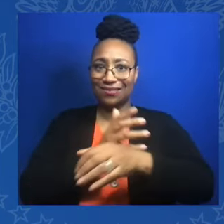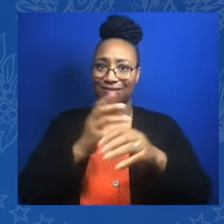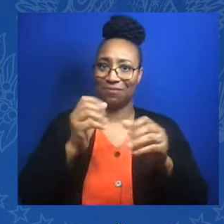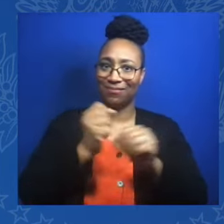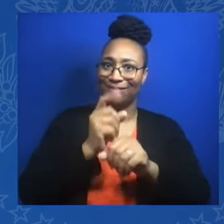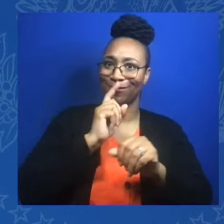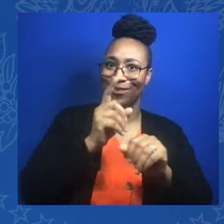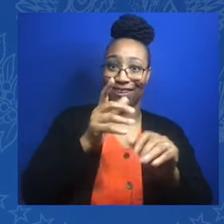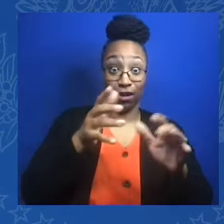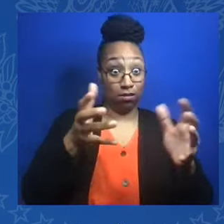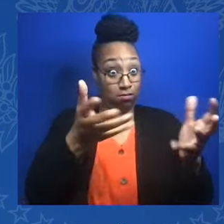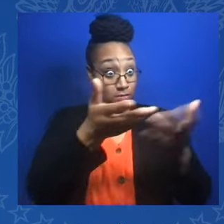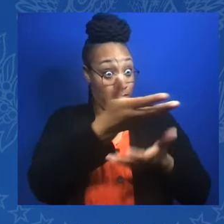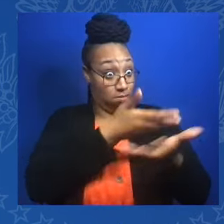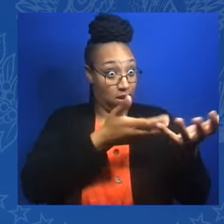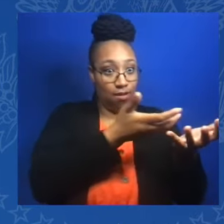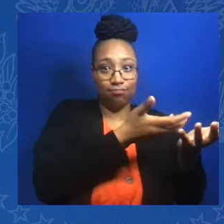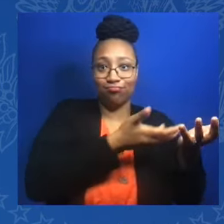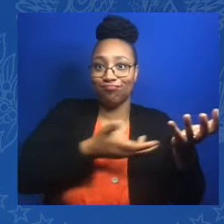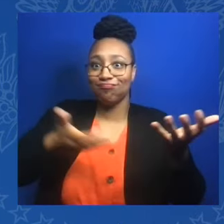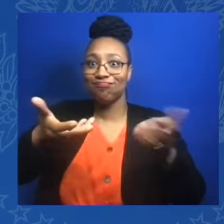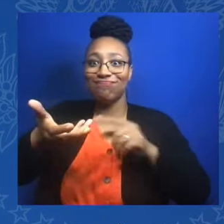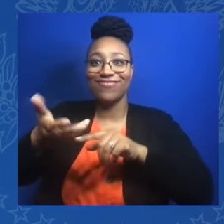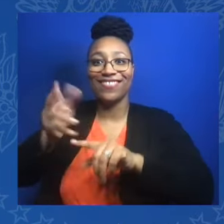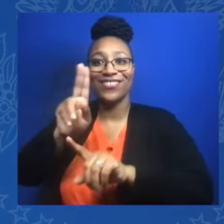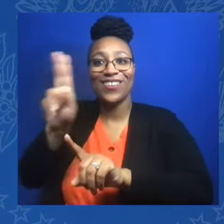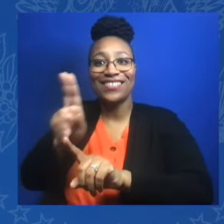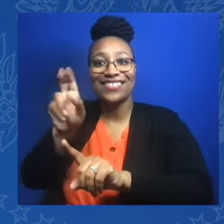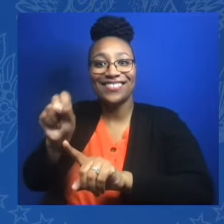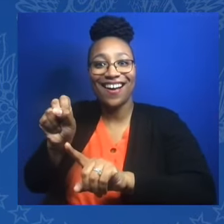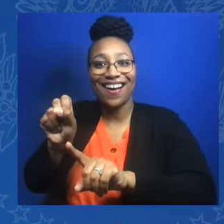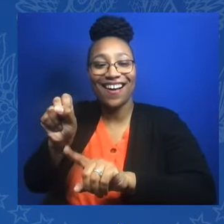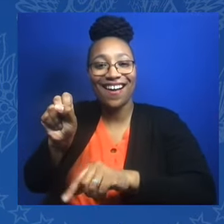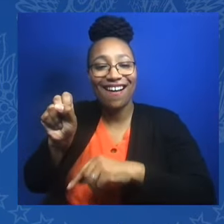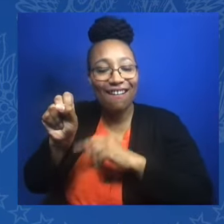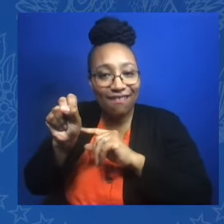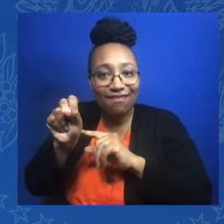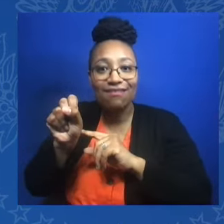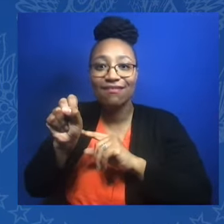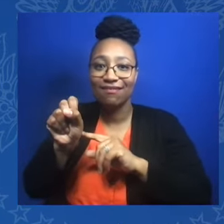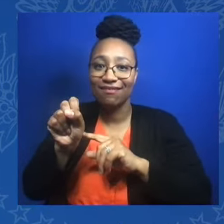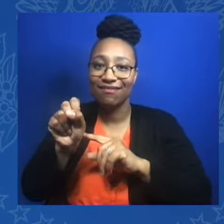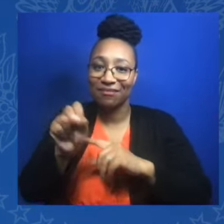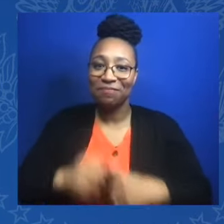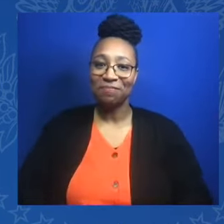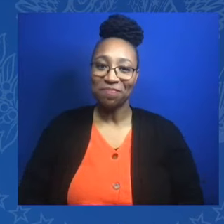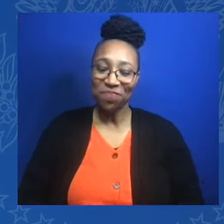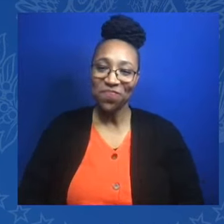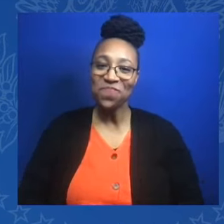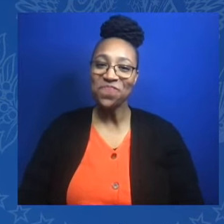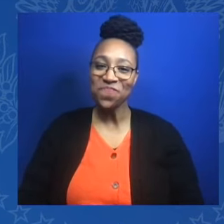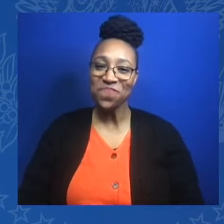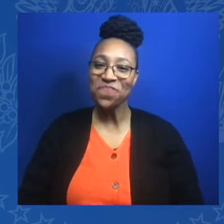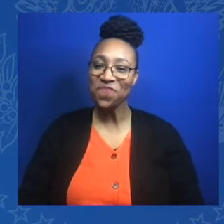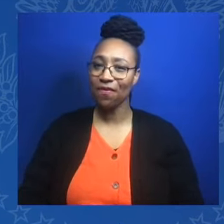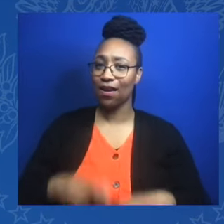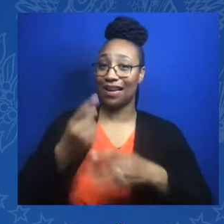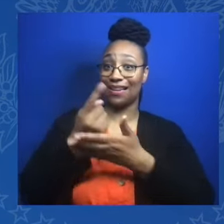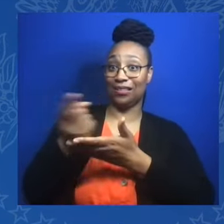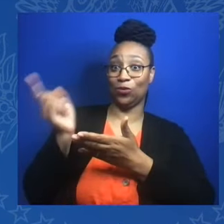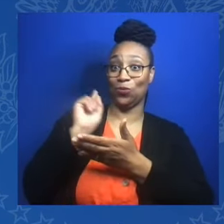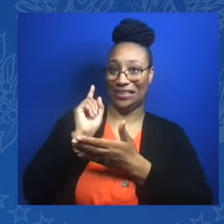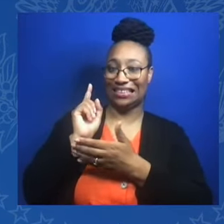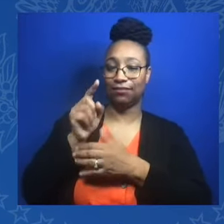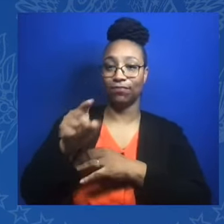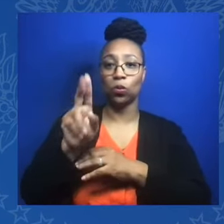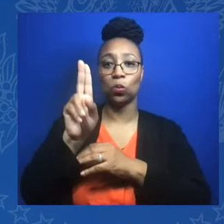Nations Unies sur l'évolution du climat a publié un nouveau rapport qui indique que notre planète va atteindre un seuil critique en matière